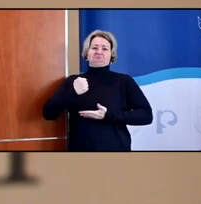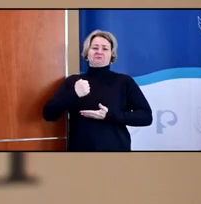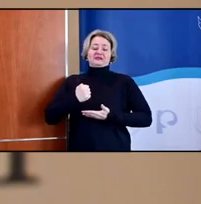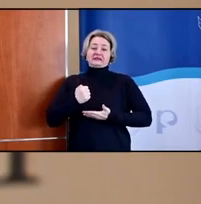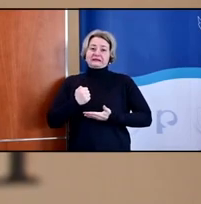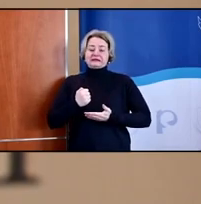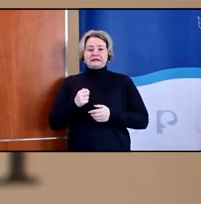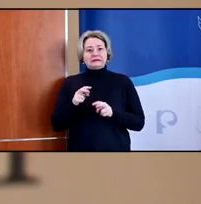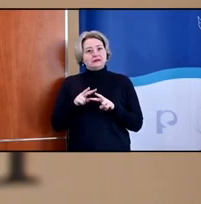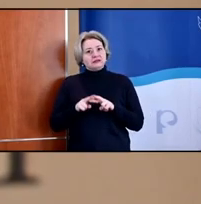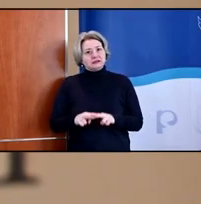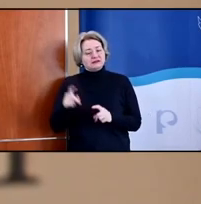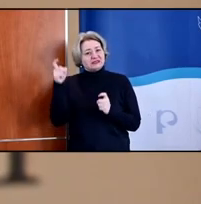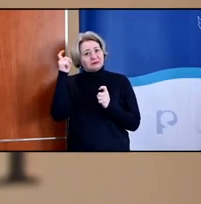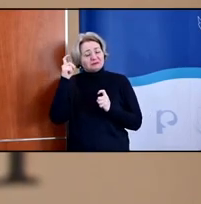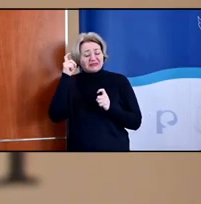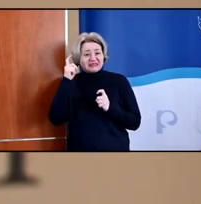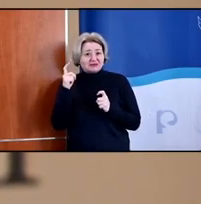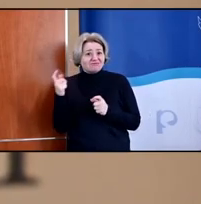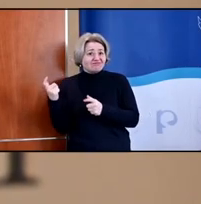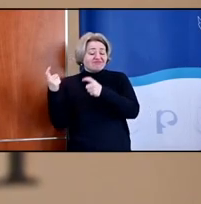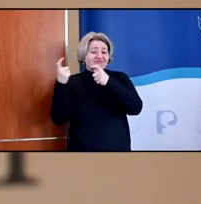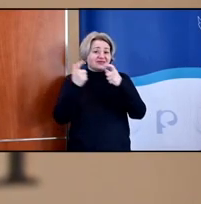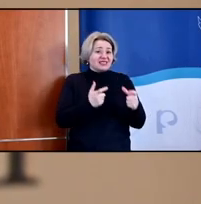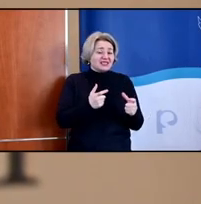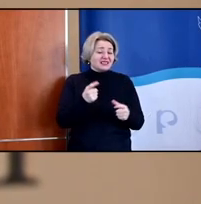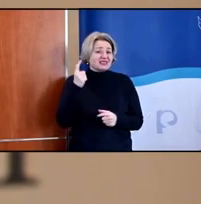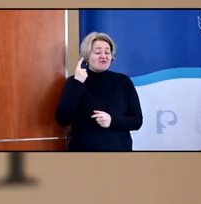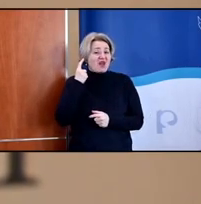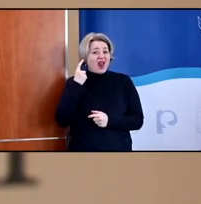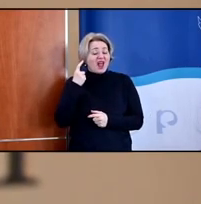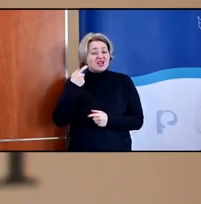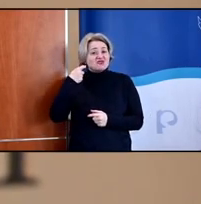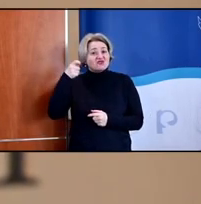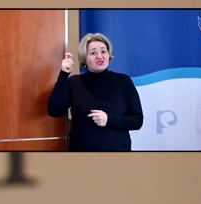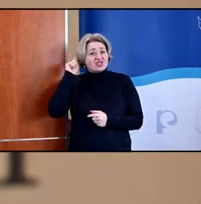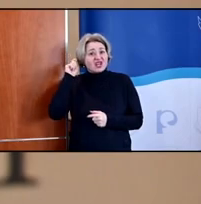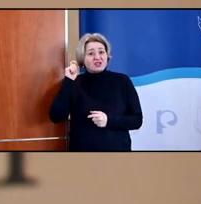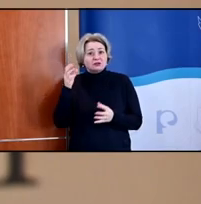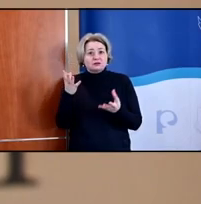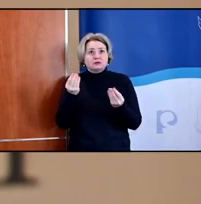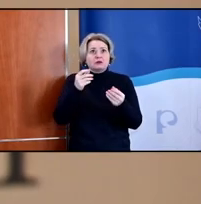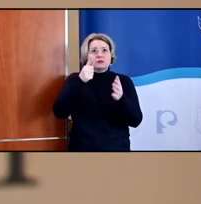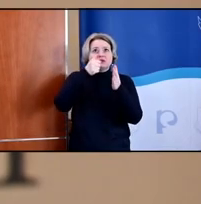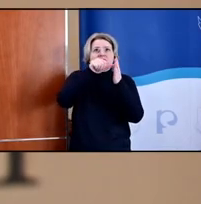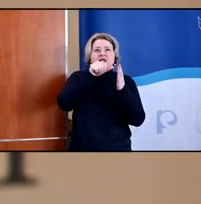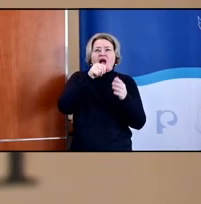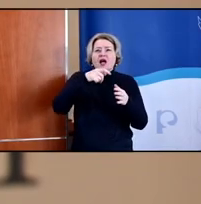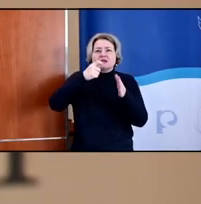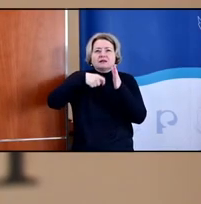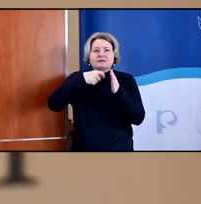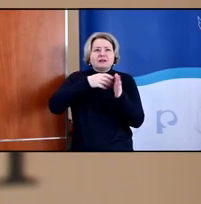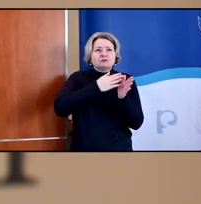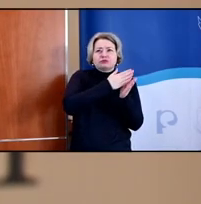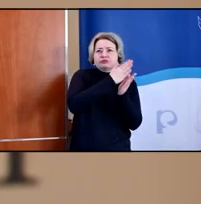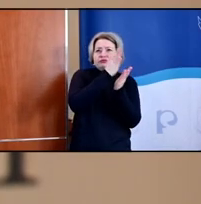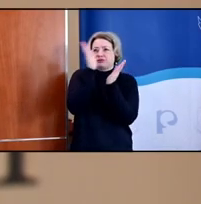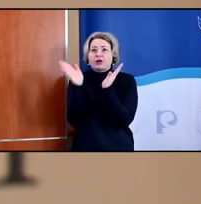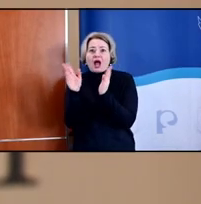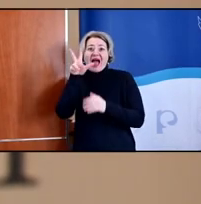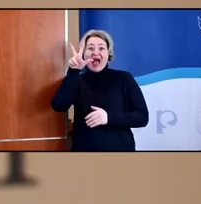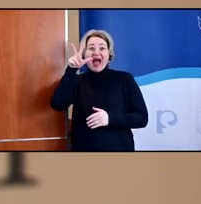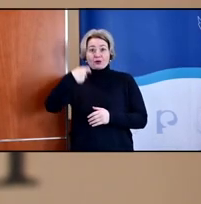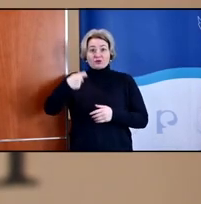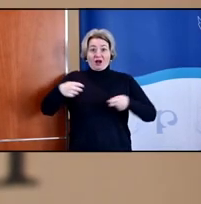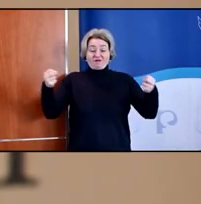abba hogy érkez hozzánk egy hallássérült és ott van mondjuk több 100 film és abból három darab feliratos akkor azért